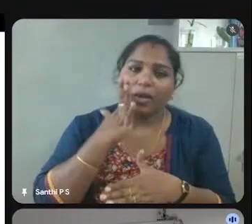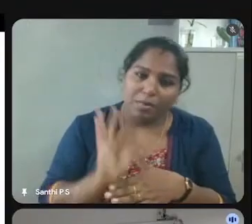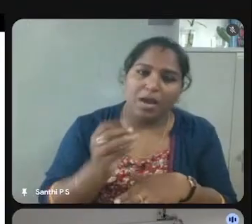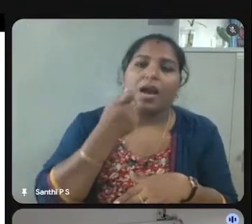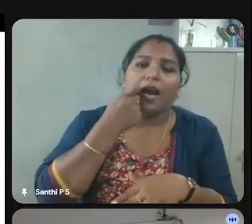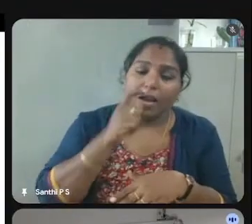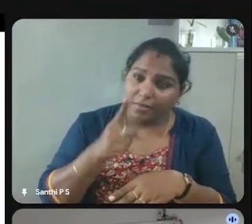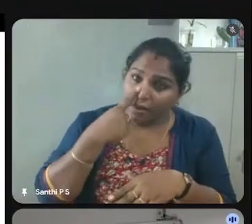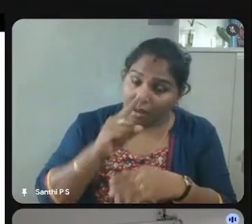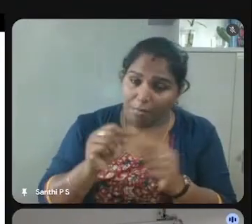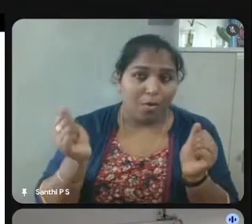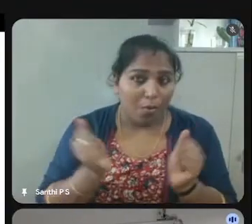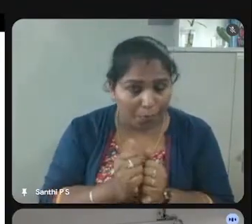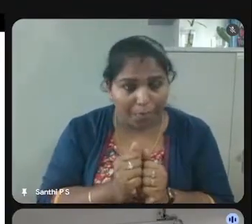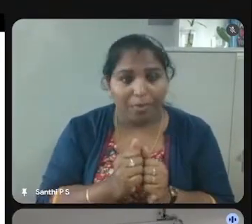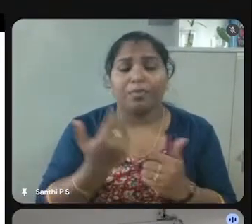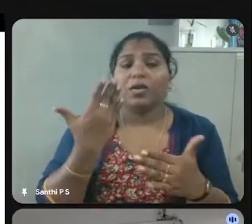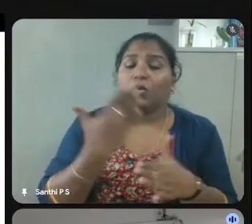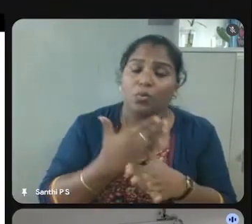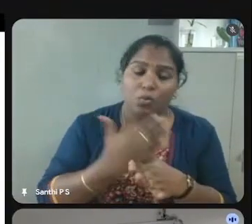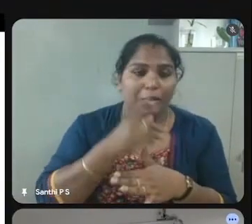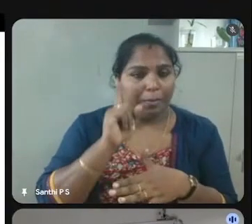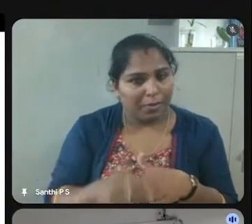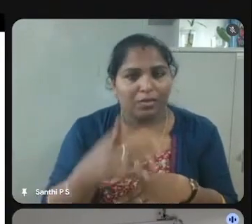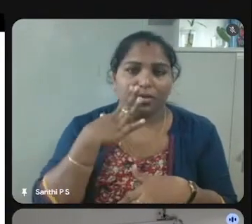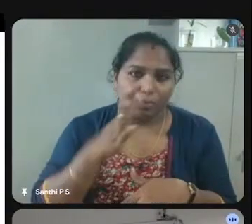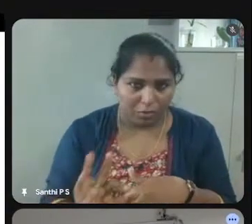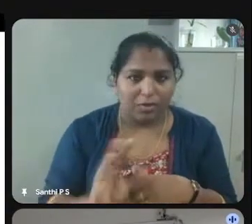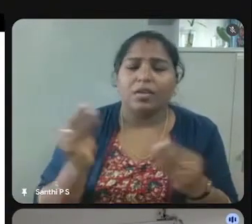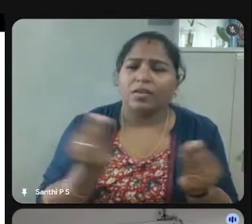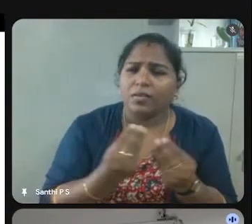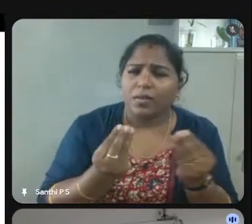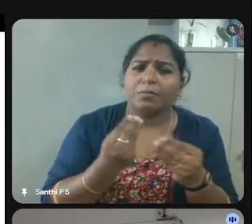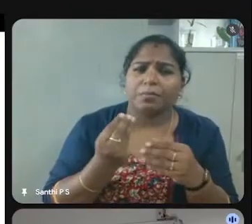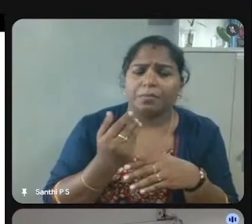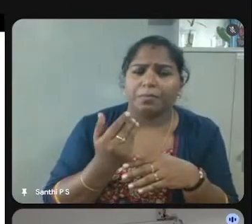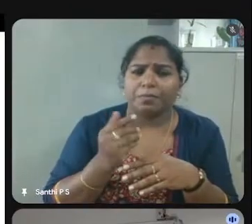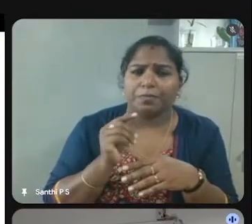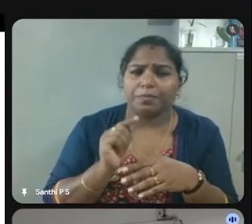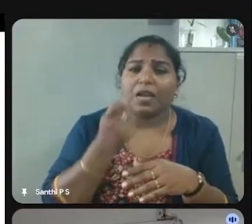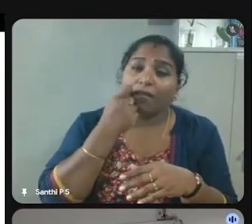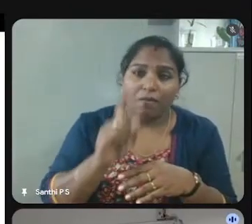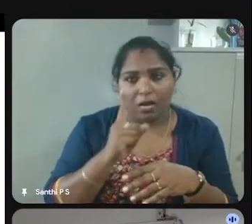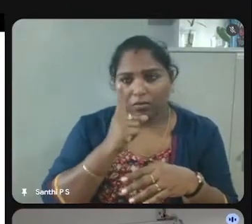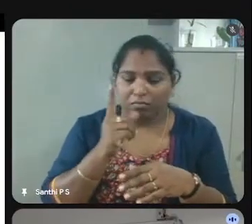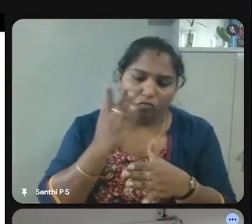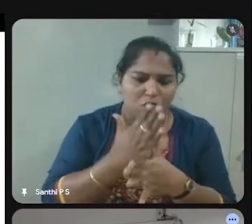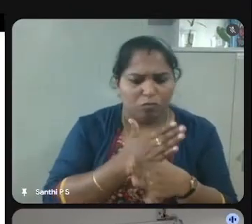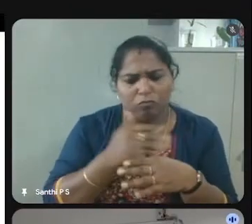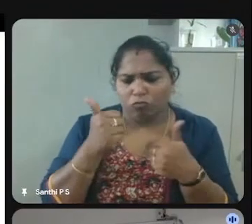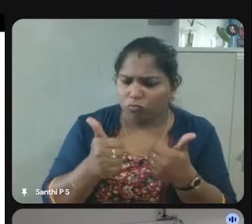അമ്മയും ഒരേപോലെ നിൽക്കുക എന്നുള്ളത് വളരെ അത്യാവശ്യമായിട്ടുള്ള കാര്യമാണ്. ചില കേസിൽ അച്ഛന്മാർ ആക്റ്റീവായിട്ട് നിൽക്കുമ്പോൾ അമ്മമാർ